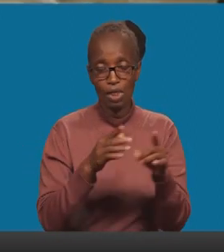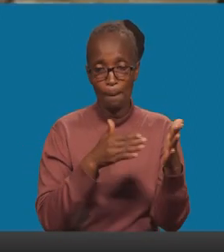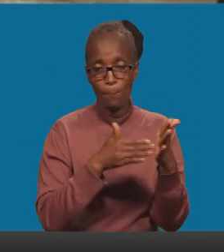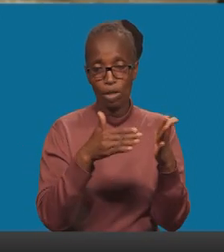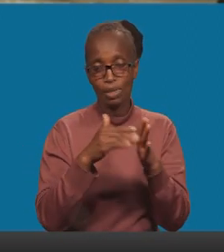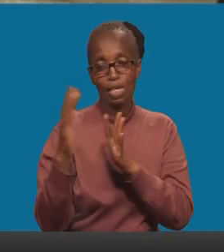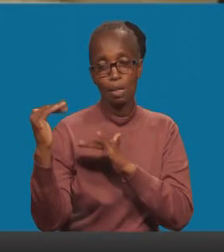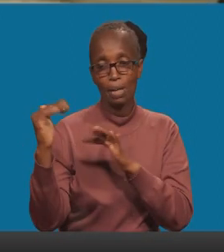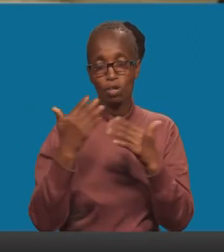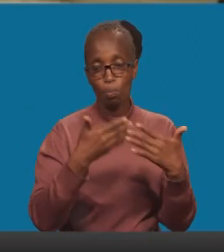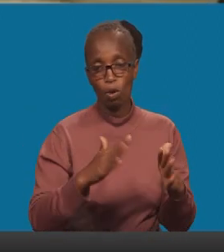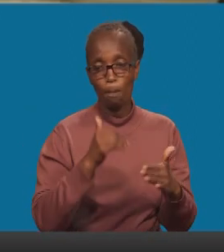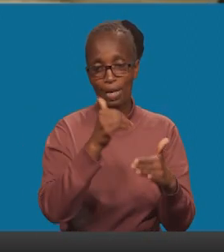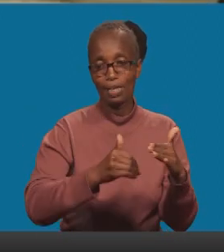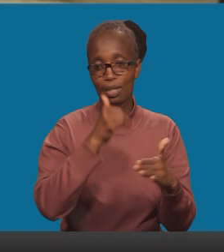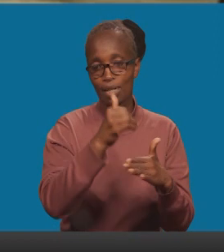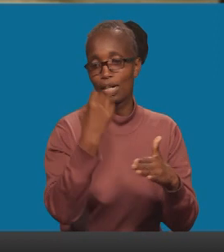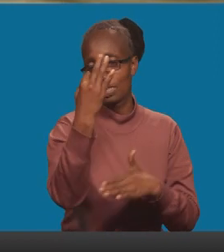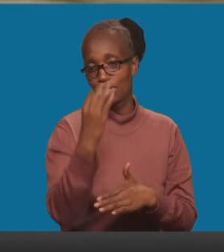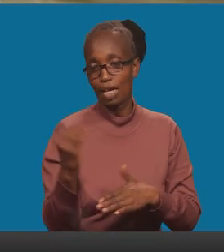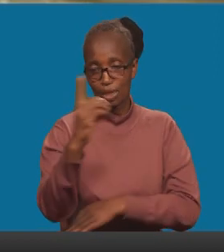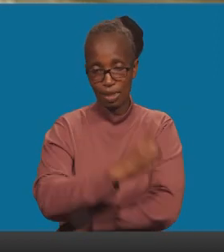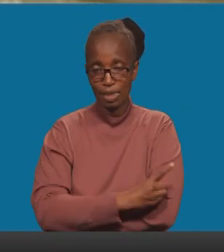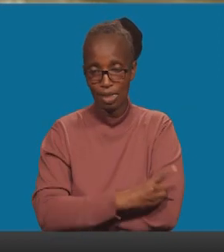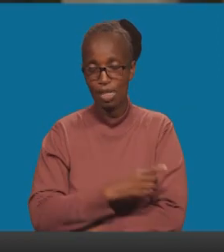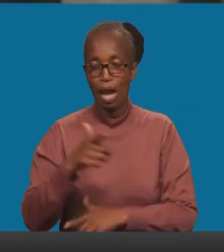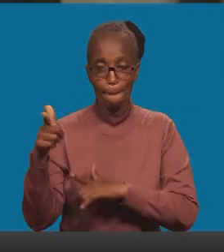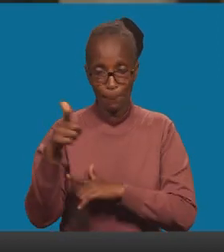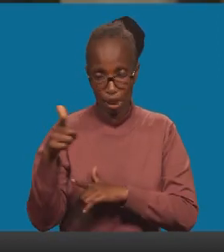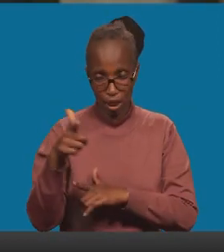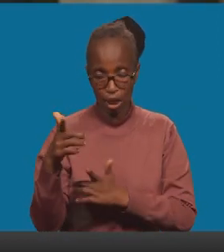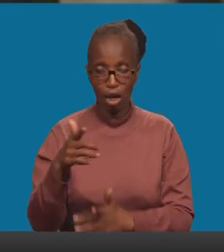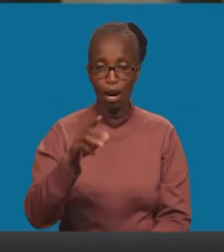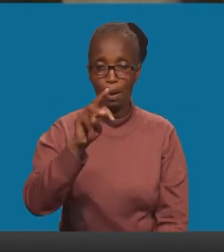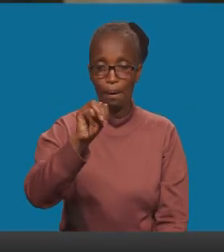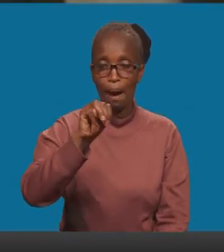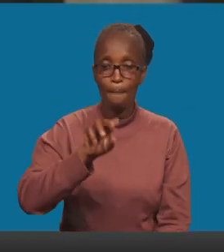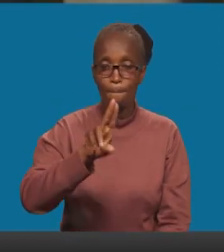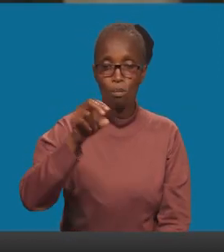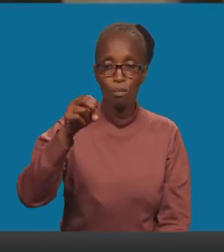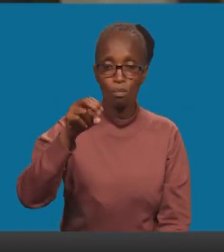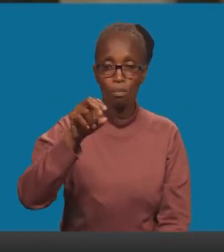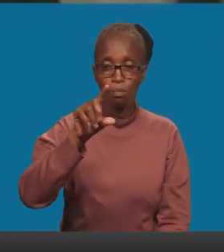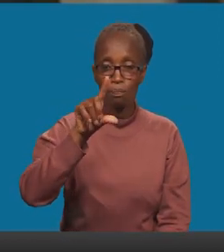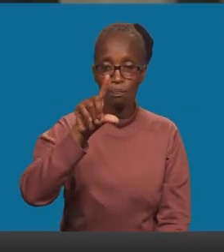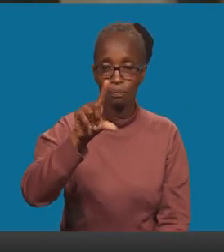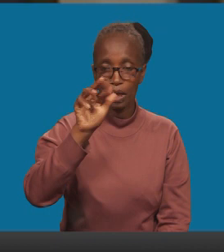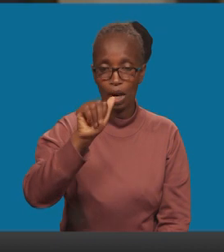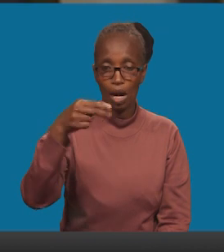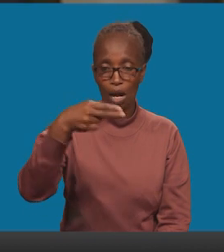cha Bulahawo kikitarajiwa kufunguliwa katika siku 30 zijazo. Mandera Bulahawo border